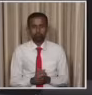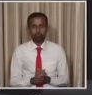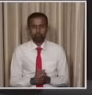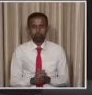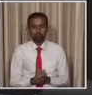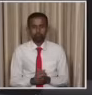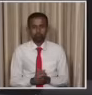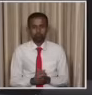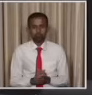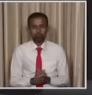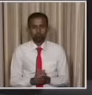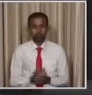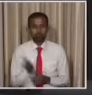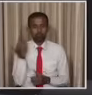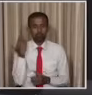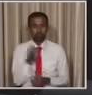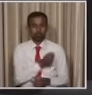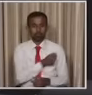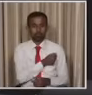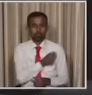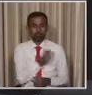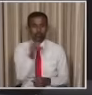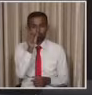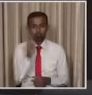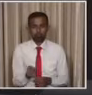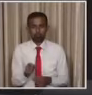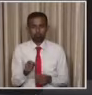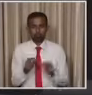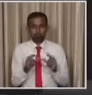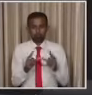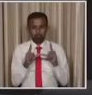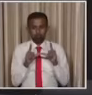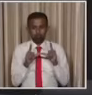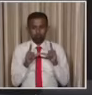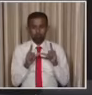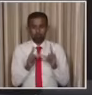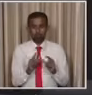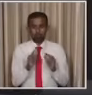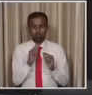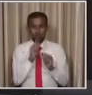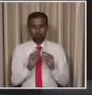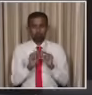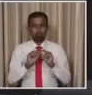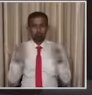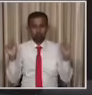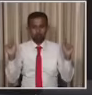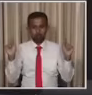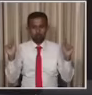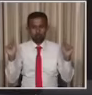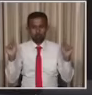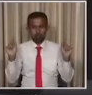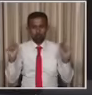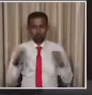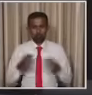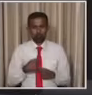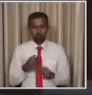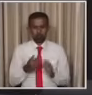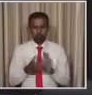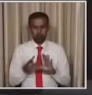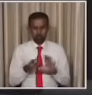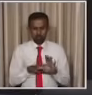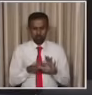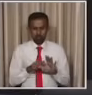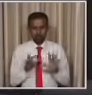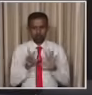එක්තරා හිටපු තානාපතිවරයෙක් YouTube නාලිකාවක කරපු ප්‍රකාශයක්. මම හිතන්නේ මැයි මාසේ